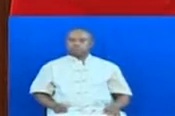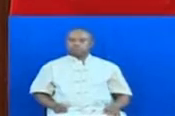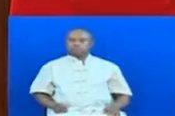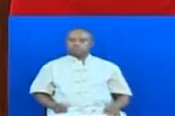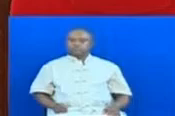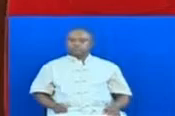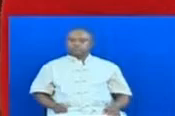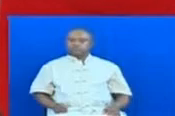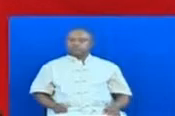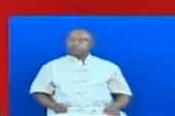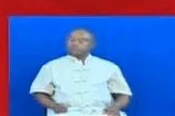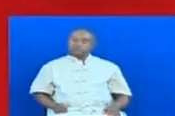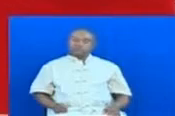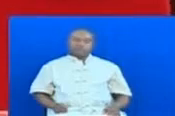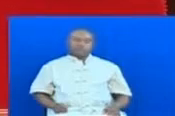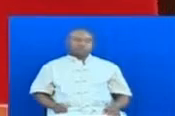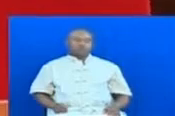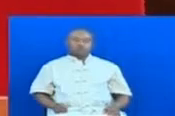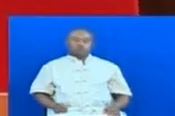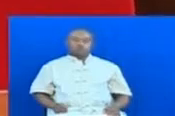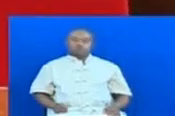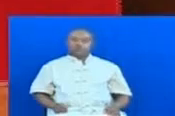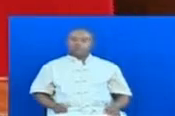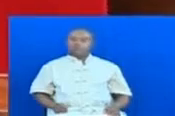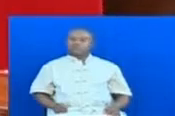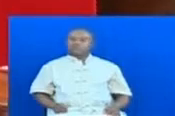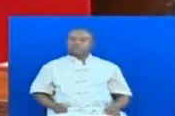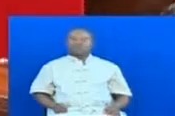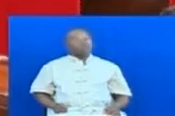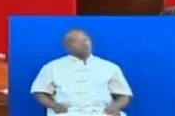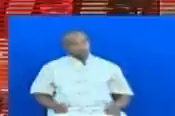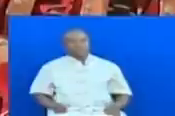Asante sana mwenyekiti, naona hoja imeungwa mkono.